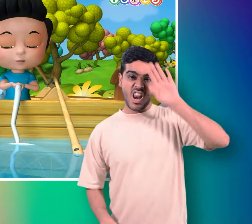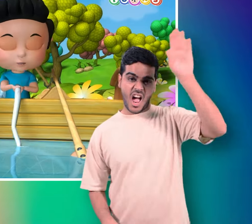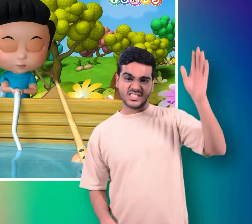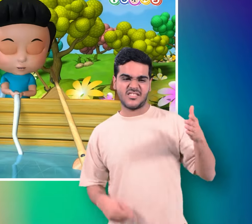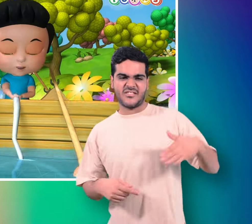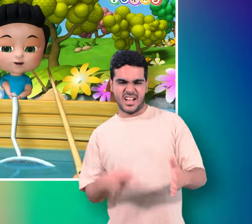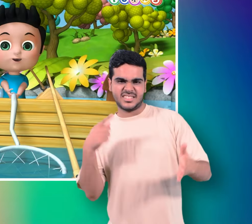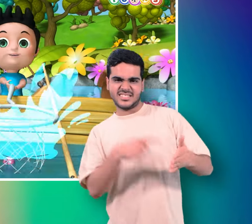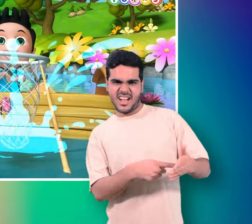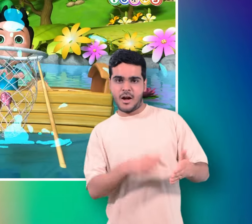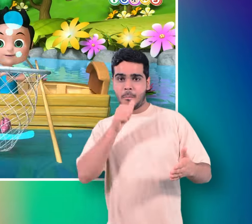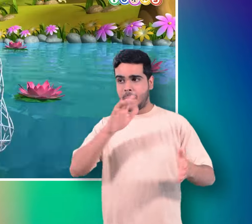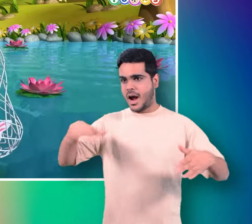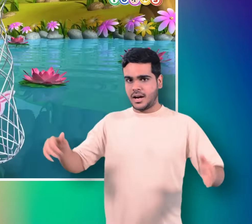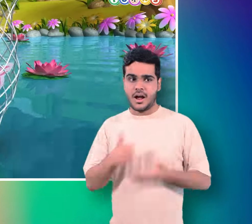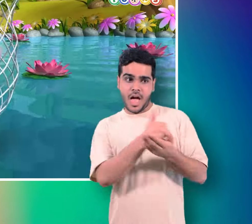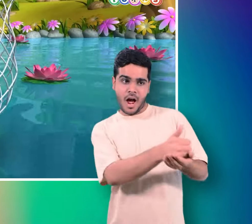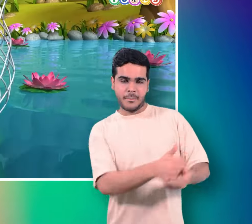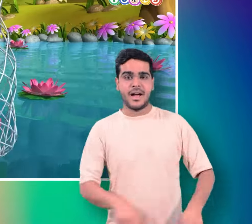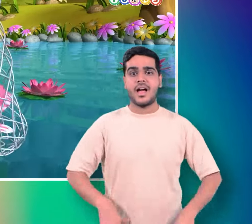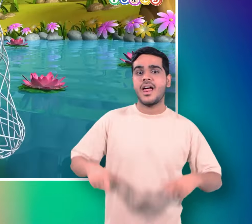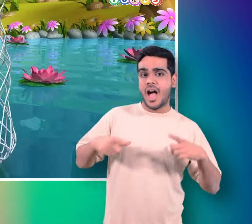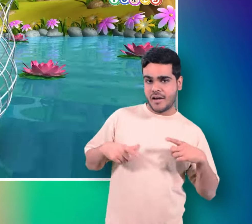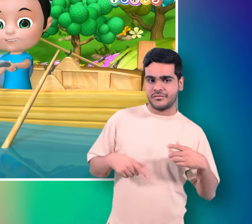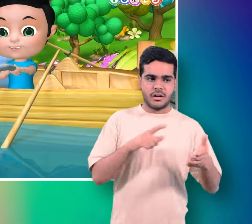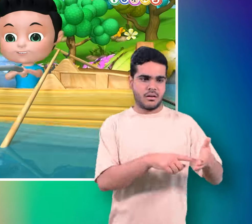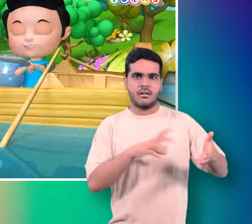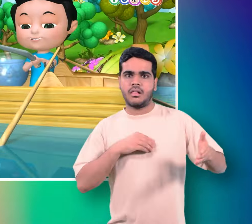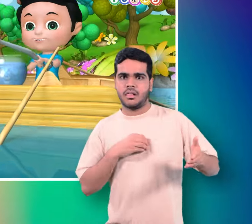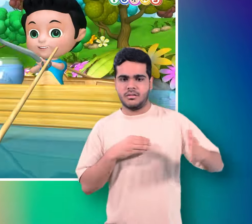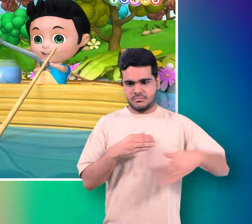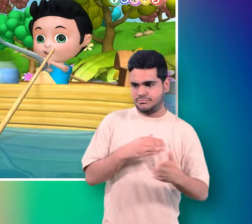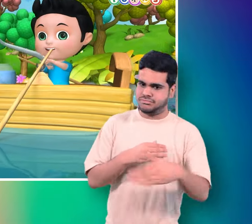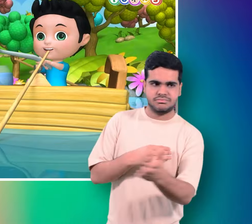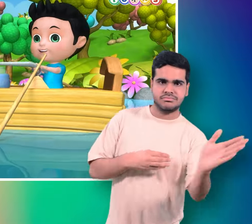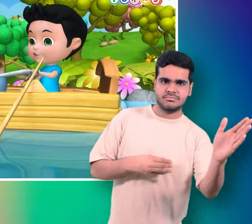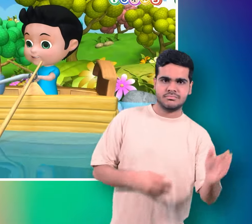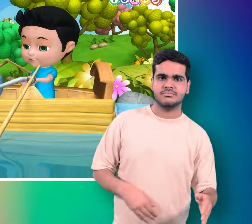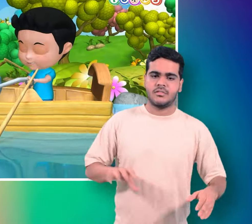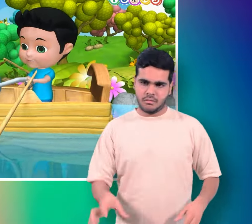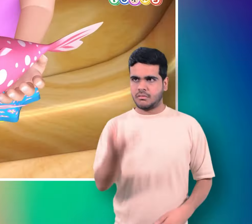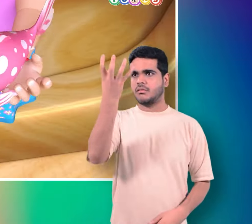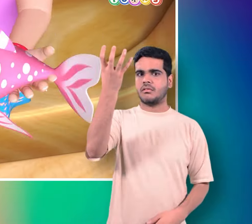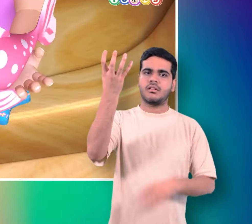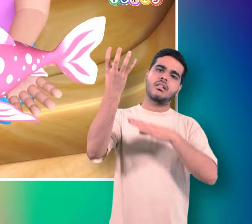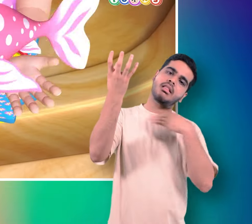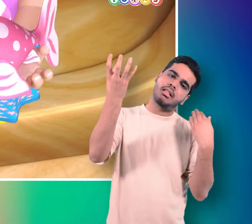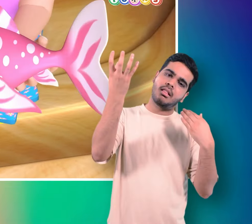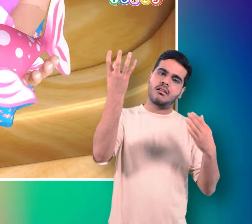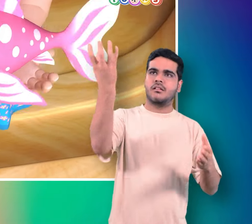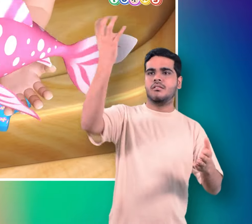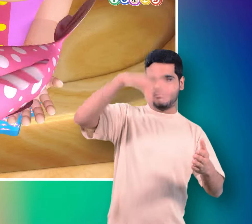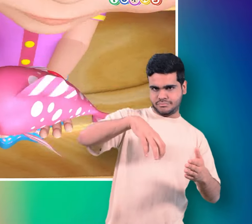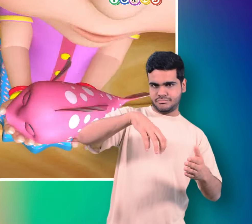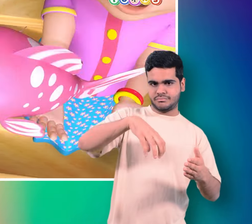मछली जल की रानी है जीवन उसका पानी है हाथ लगाओ तो डर जाएगी बाहर निकालो